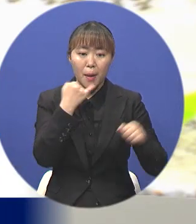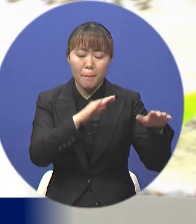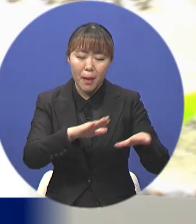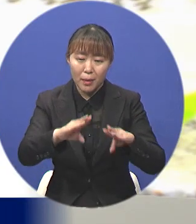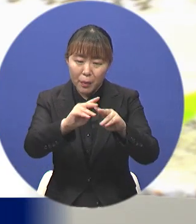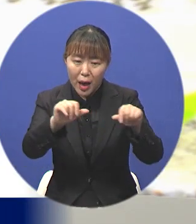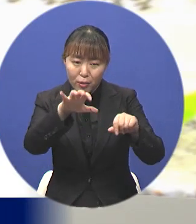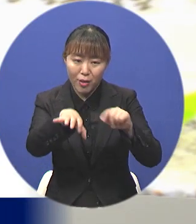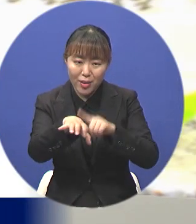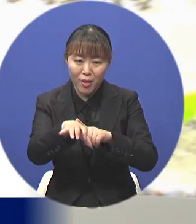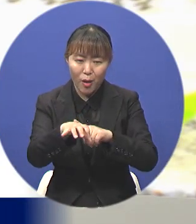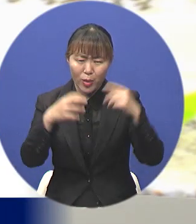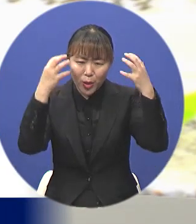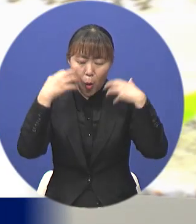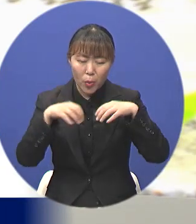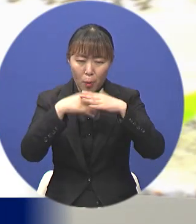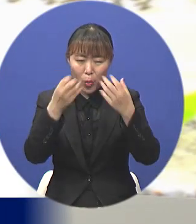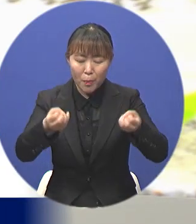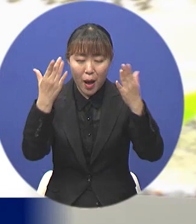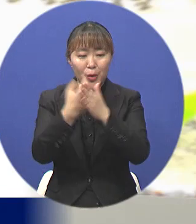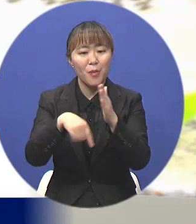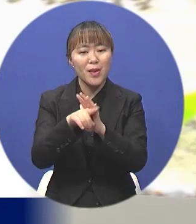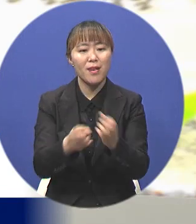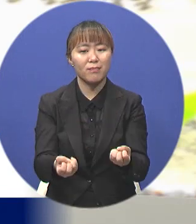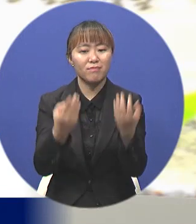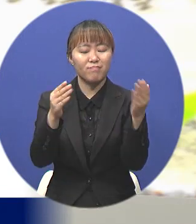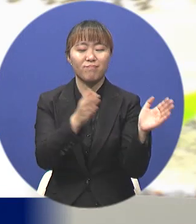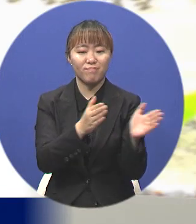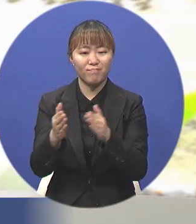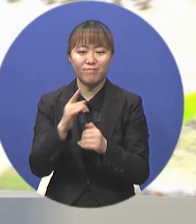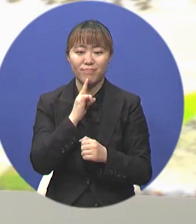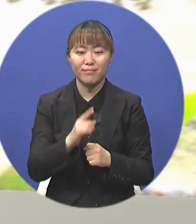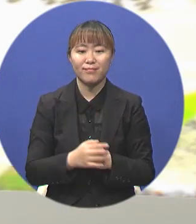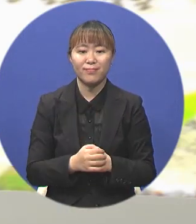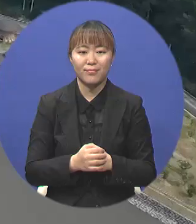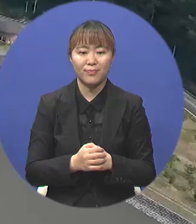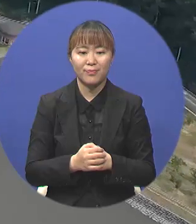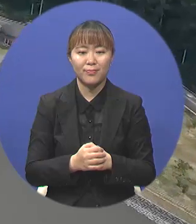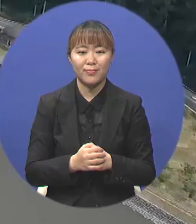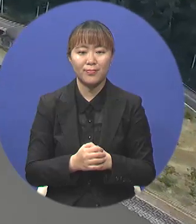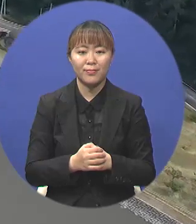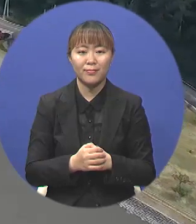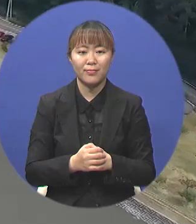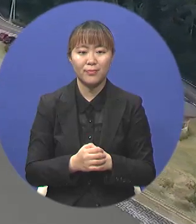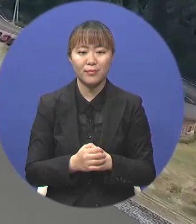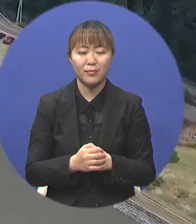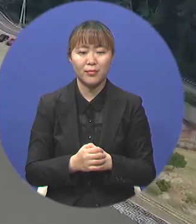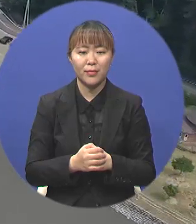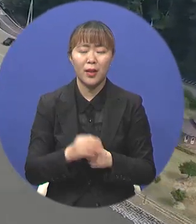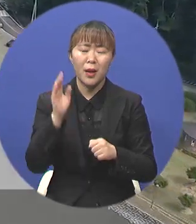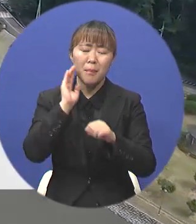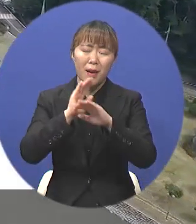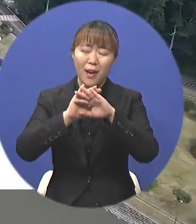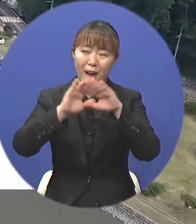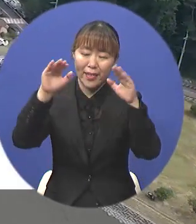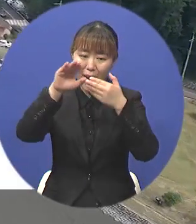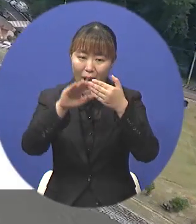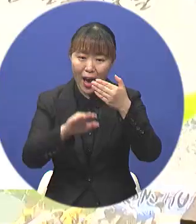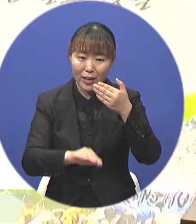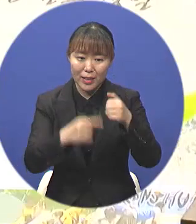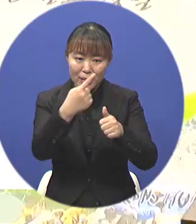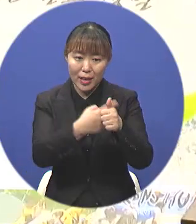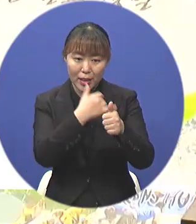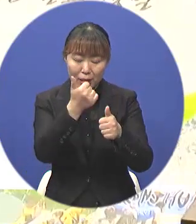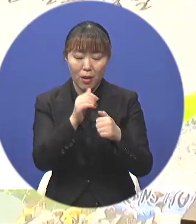위에서 더위를 날리기 위한 행사가 마련됐습니다. 오브라 기자입니다. 푸른 하늘 아래 자연이 살아